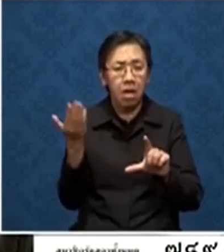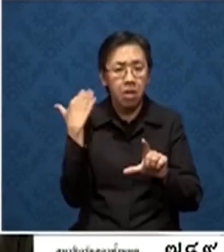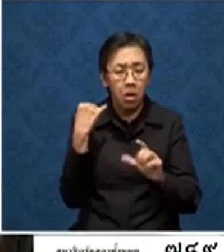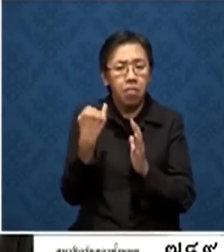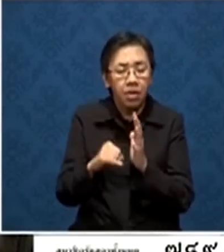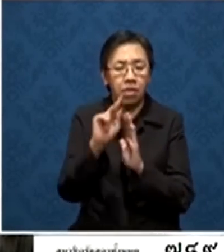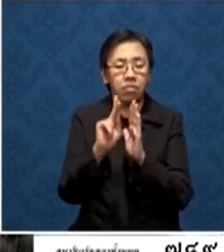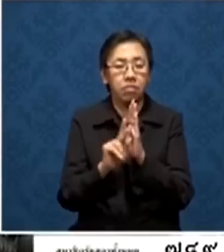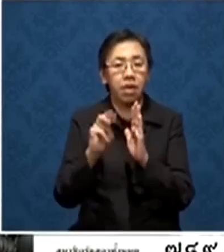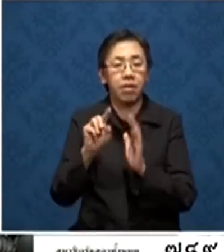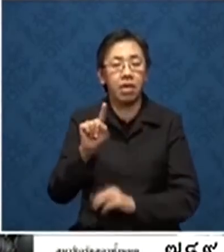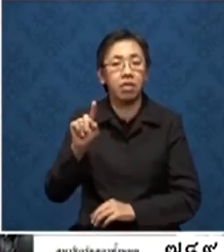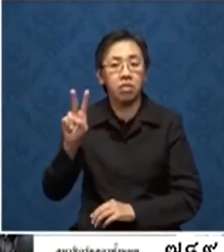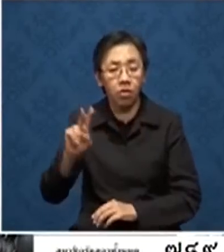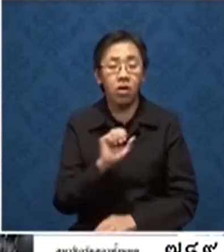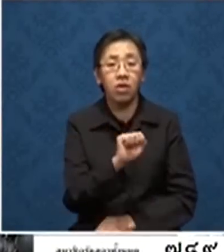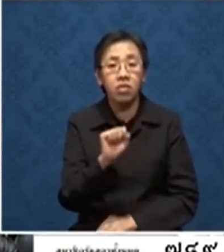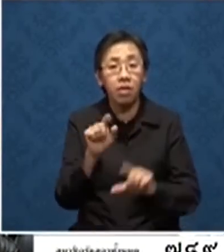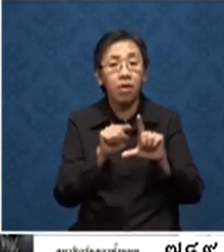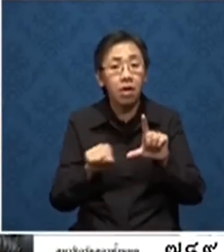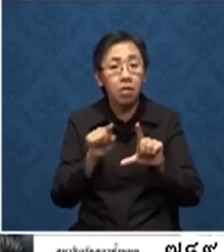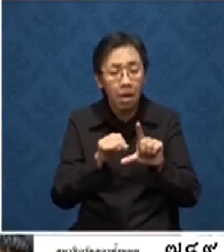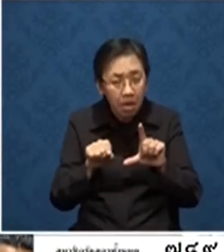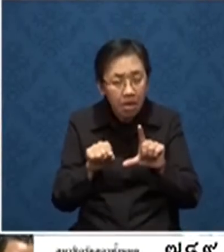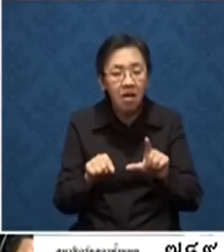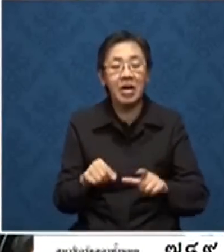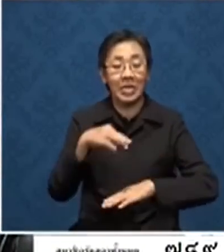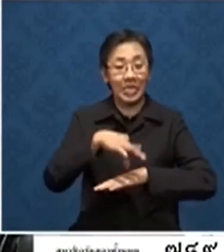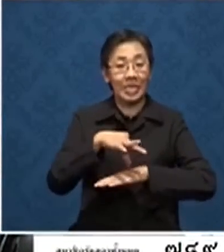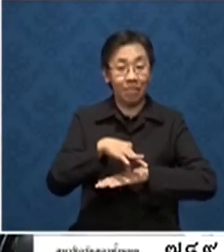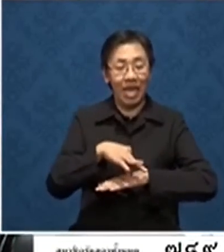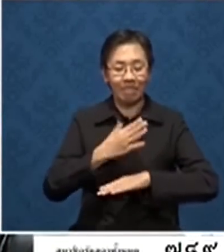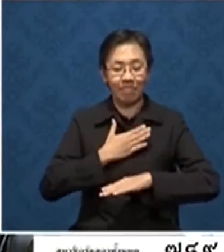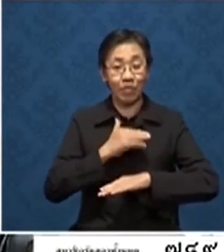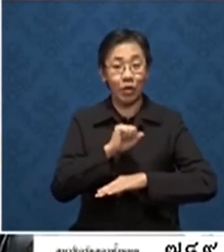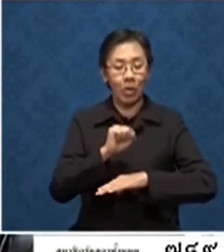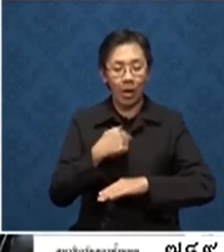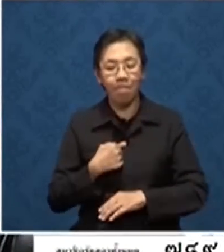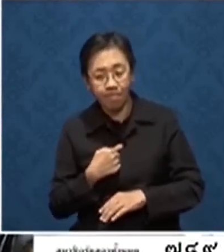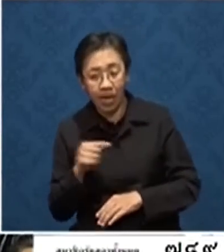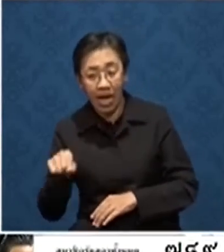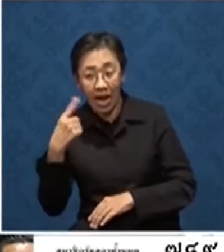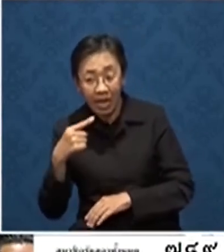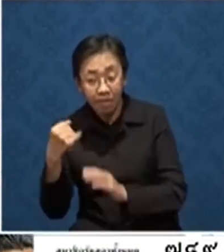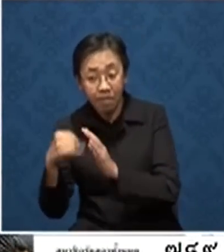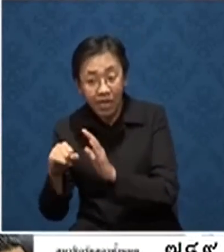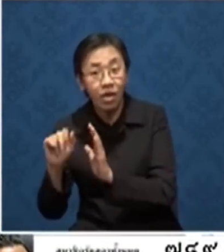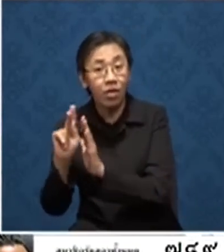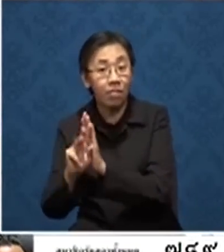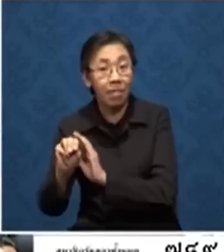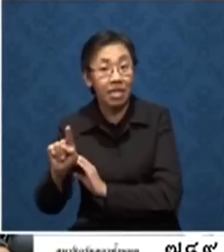มาตรา 112ส.สพรรคก้าวไกลหลายท่านใช้ตำแหน่งในการประกันผู้ที่ถูกคดี